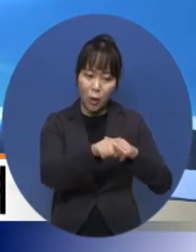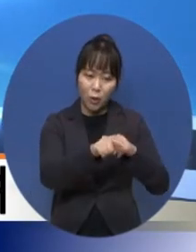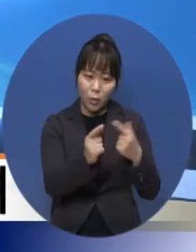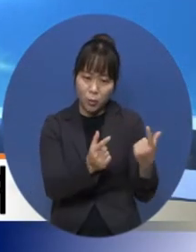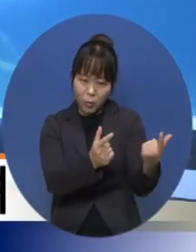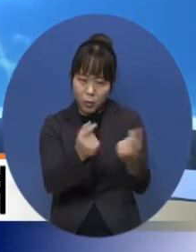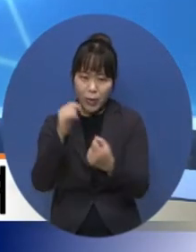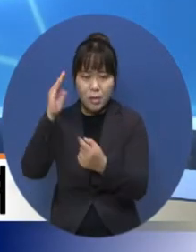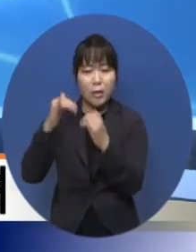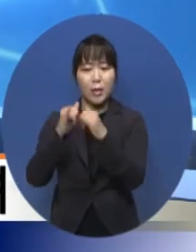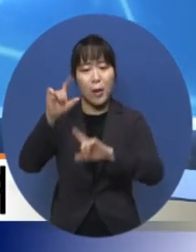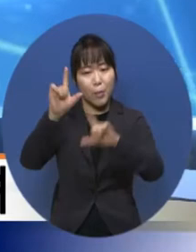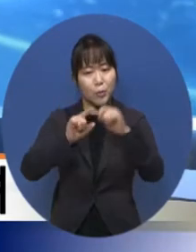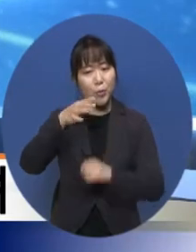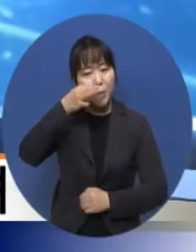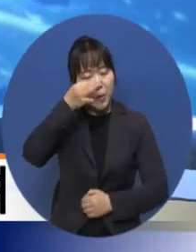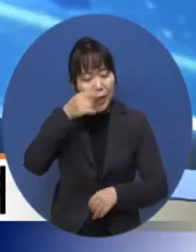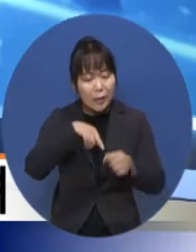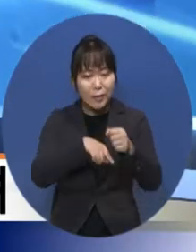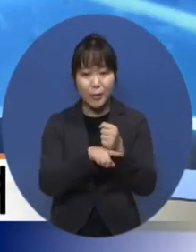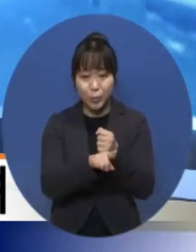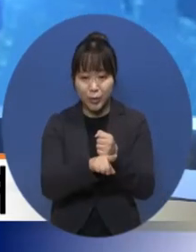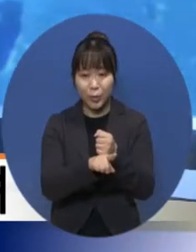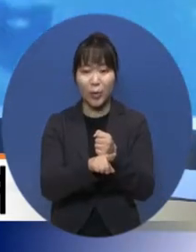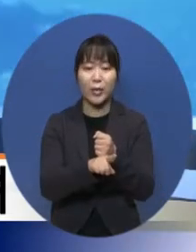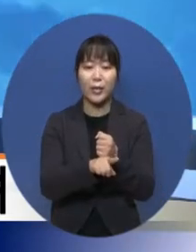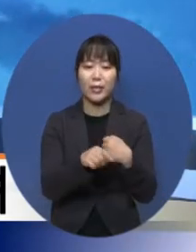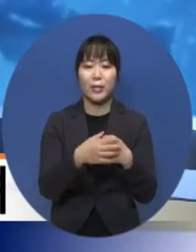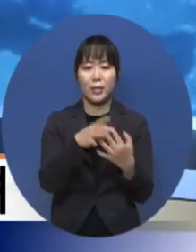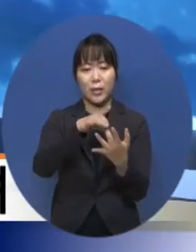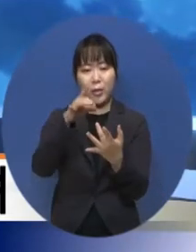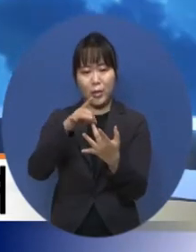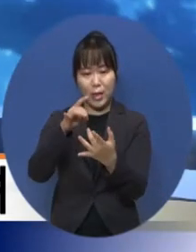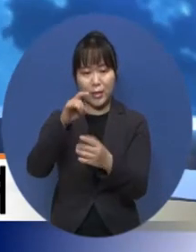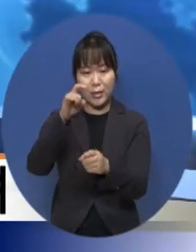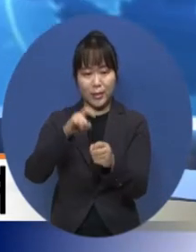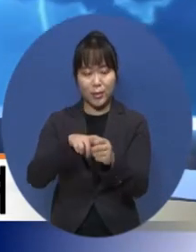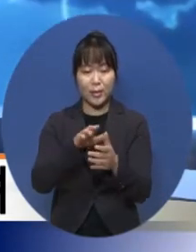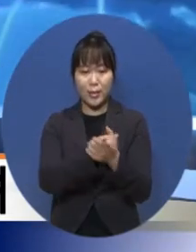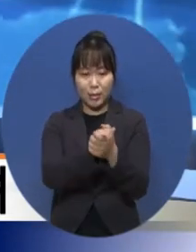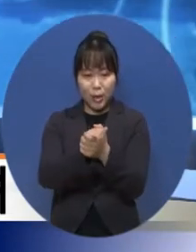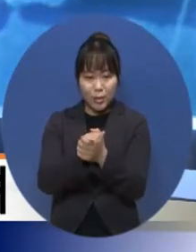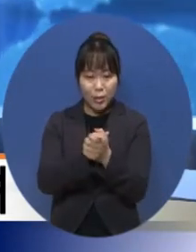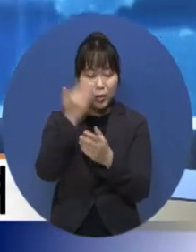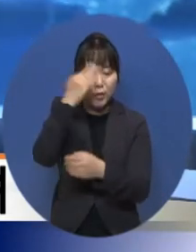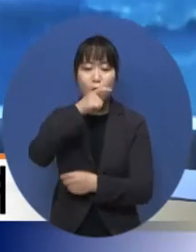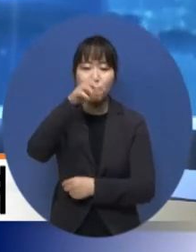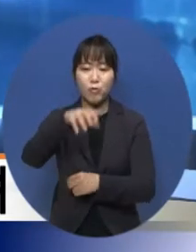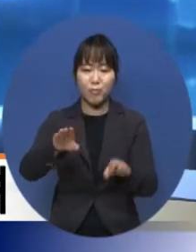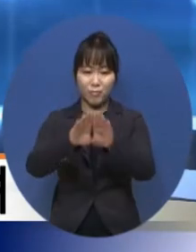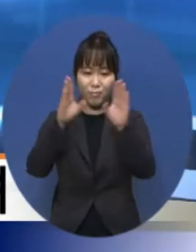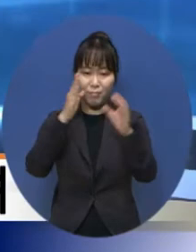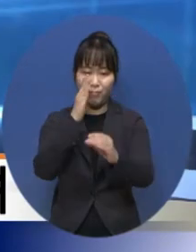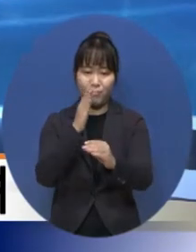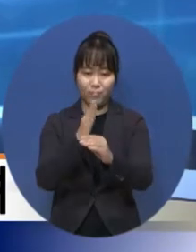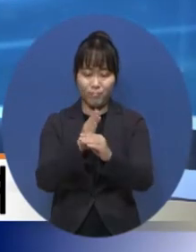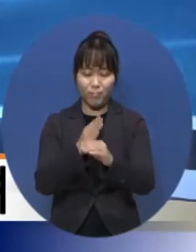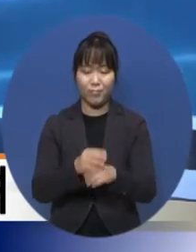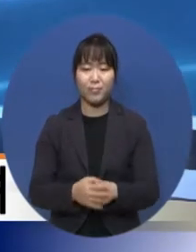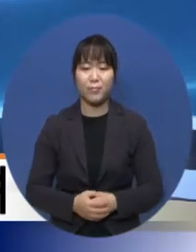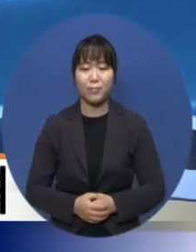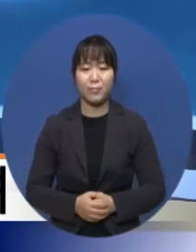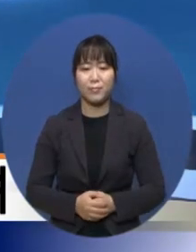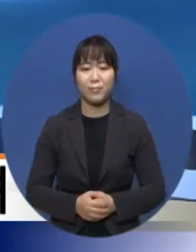공통된 현대인의 모습을 볼 수 있다는 의미로 선택적 친화전이 여수에서 열리고 있는데요. 자세한 내용 이소영